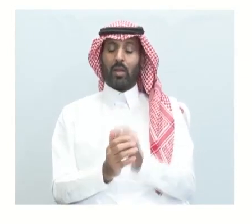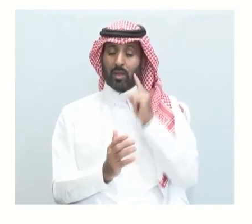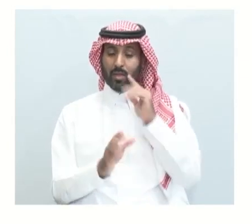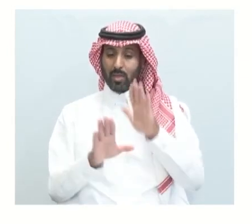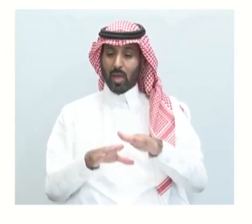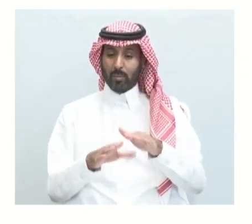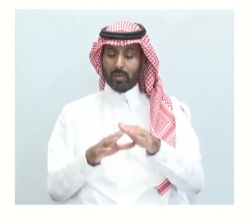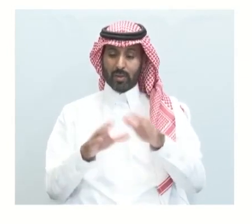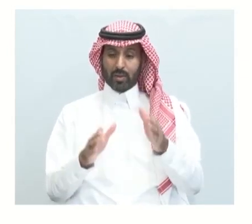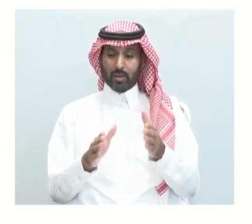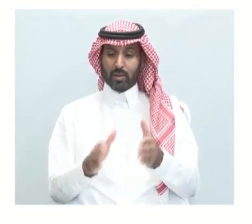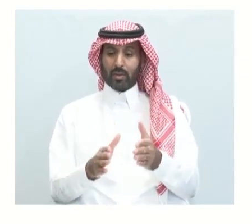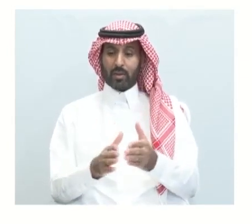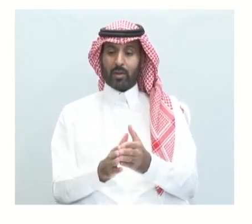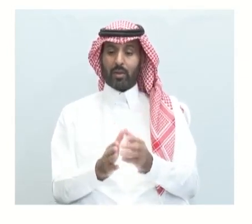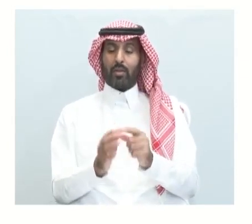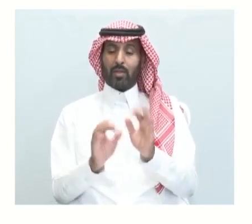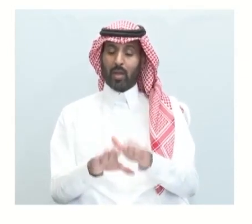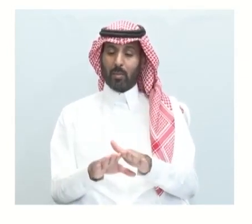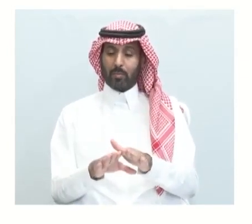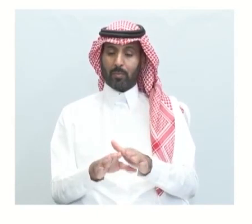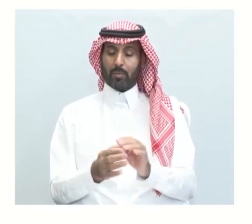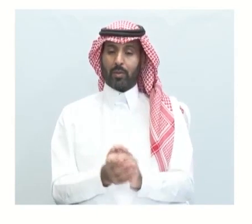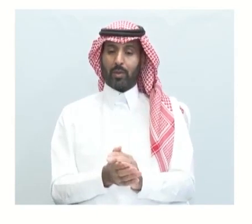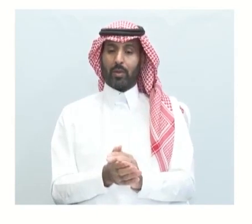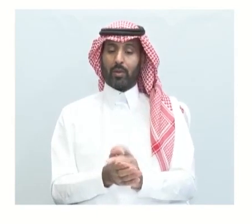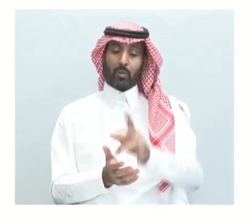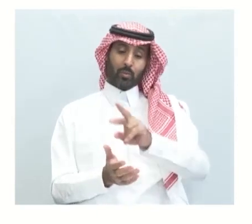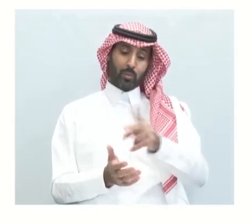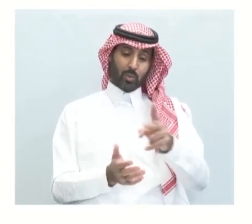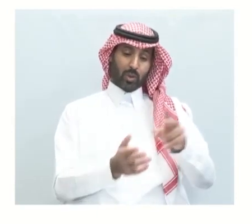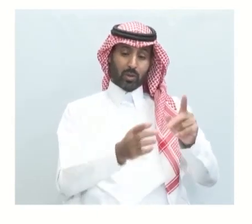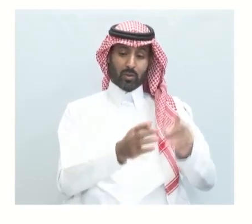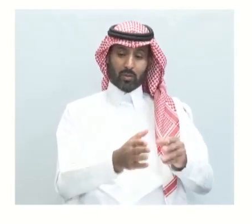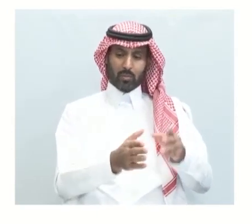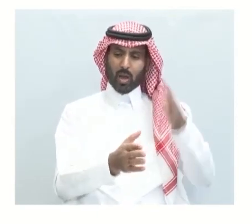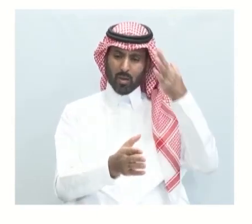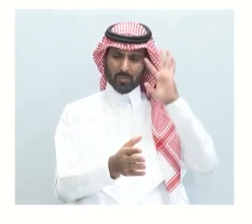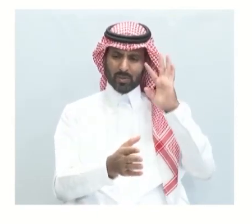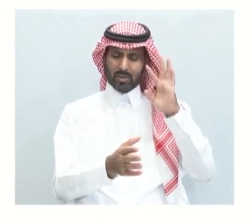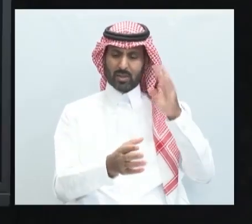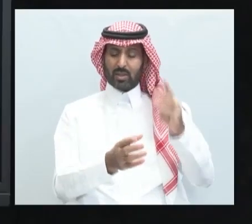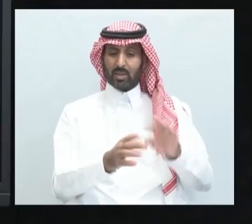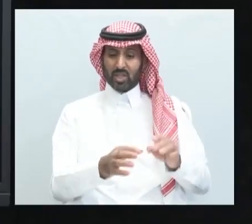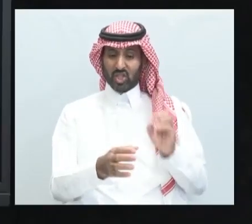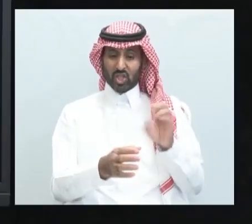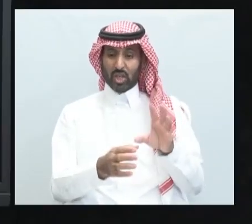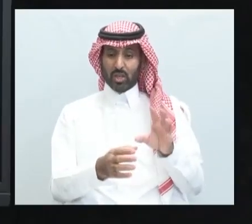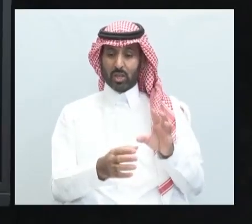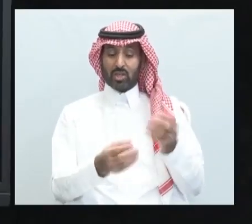حجم الذاكره فيها ثابت والمتغيره يمكن تغيير حجم الذاكره اثناء التشغيل